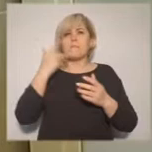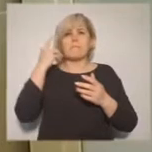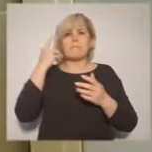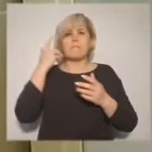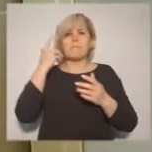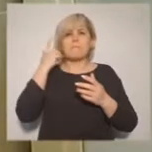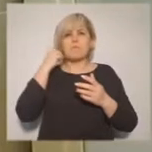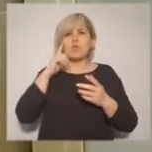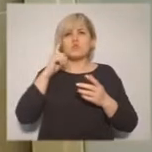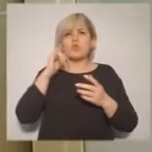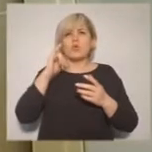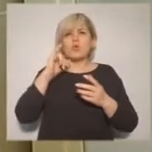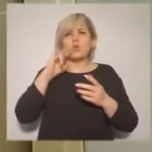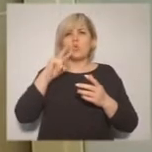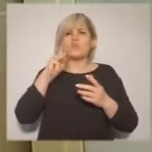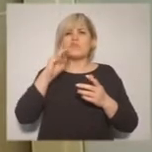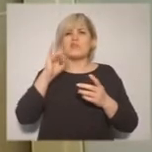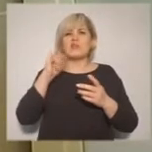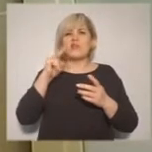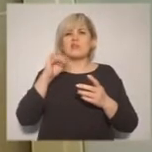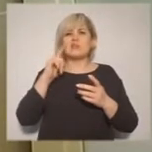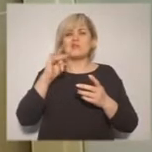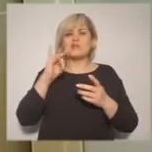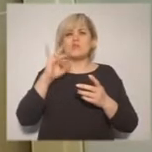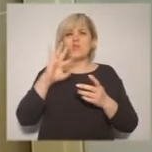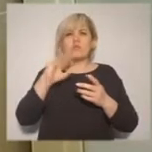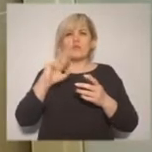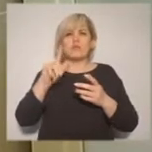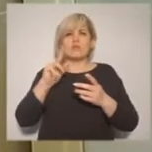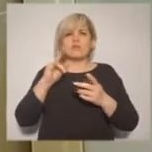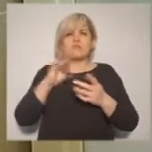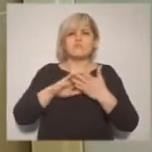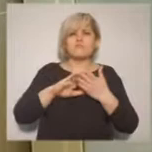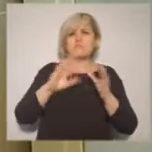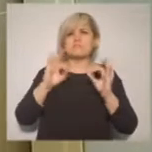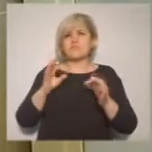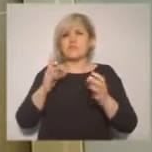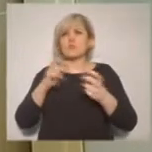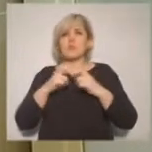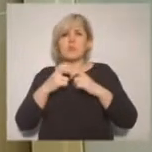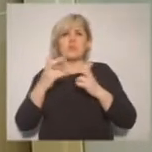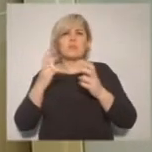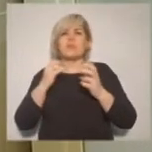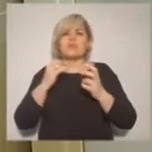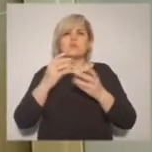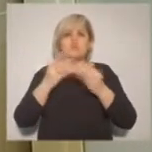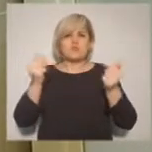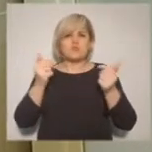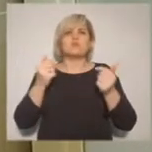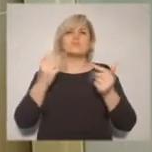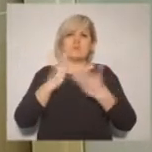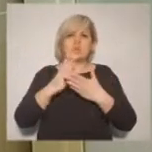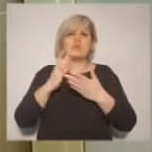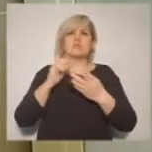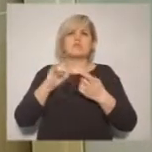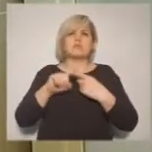урбанизация к нам пришла, это неизбежно приносит определенные технологии, меняется несколько питания населения,